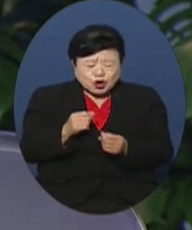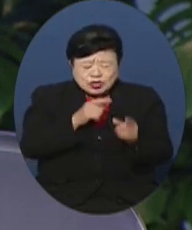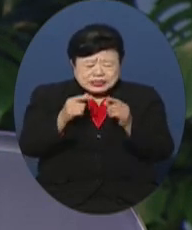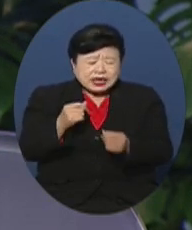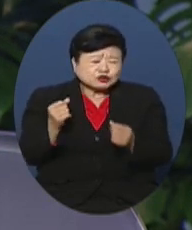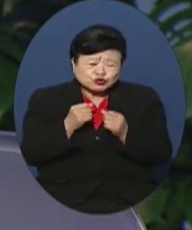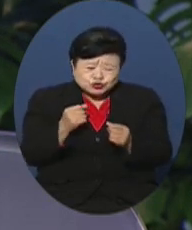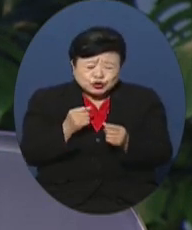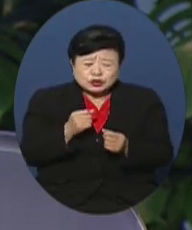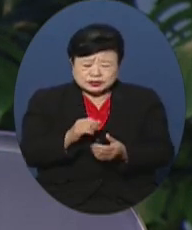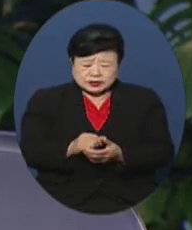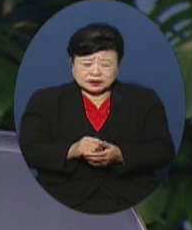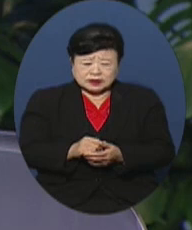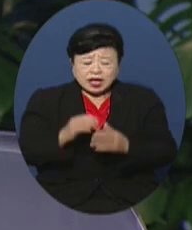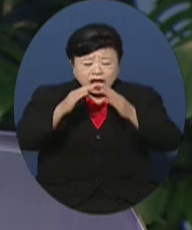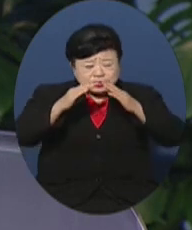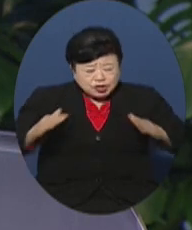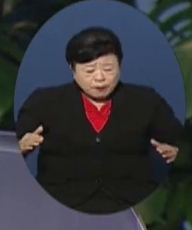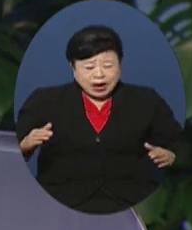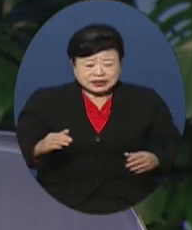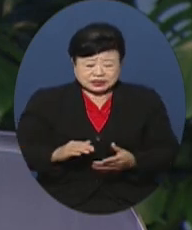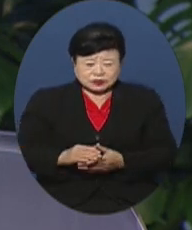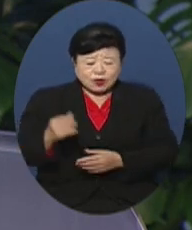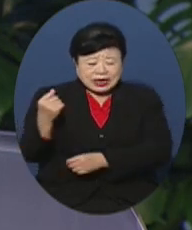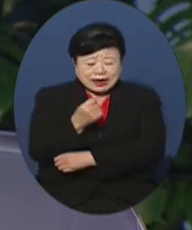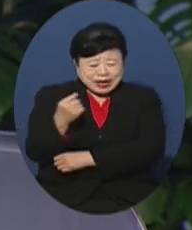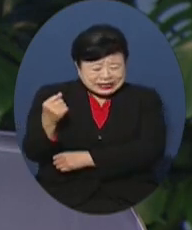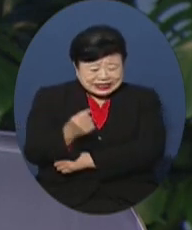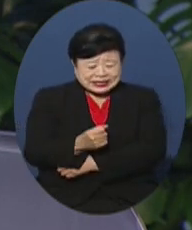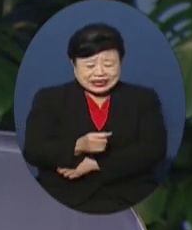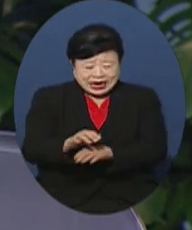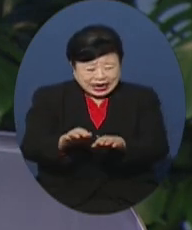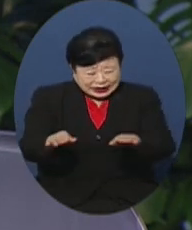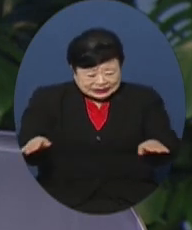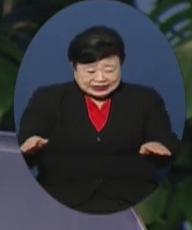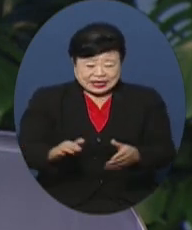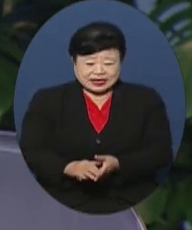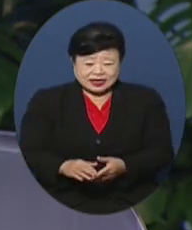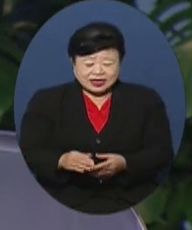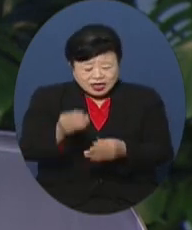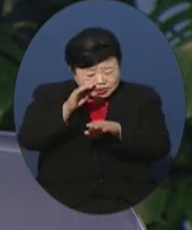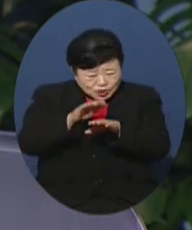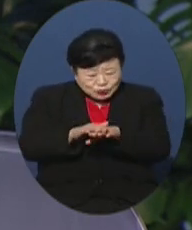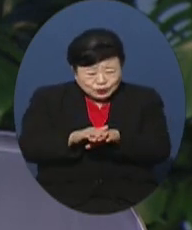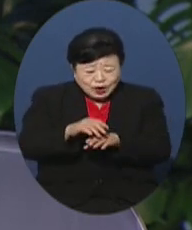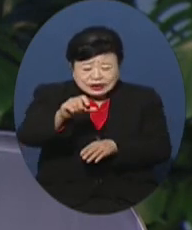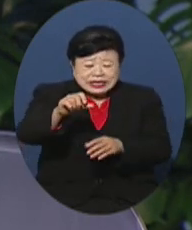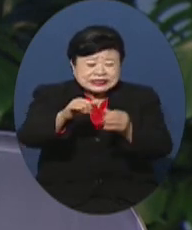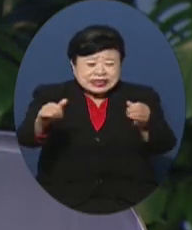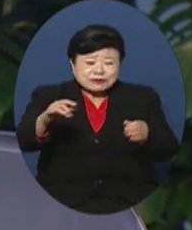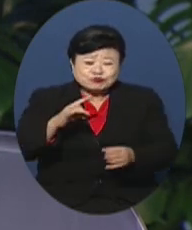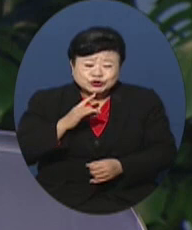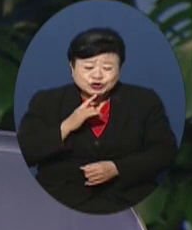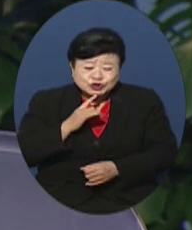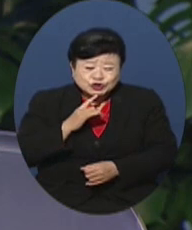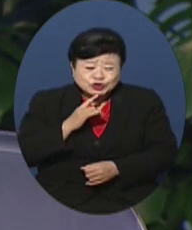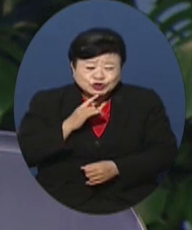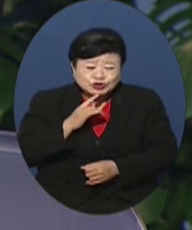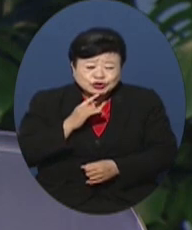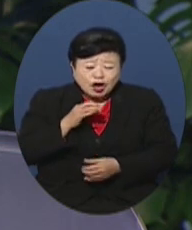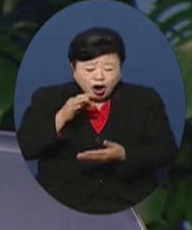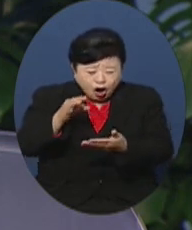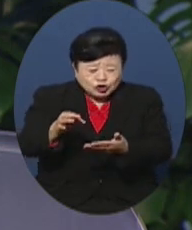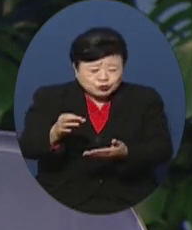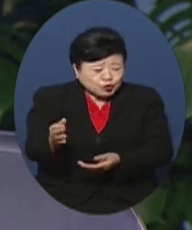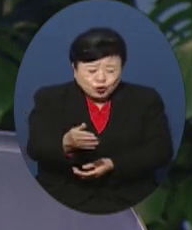추웠으며 천막을 치고 가마니를 깔았는데 교인이라고는 다섯 명, 연보도